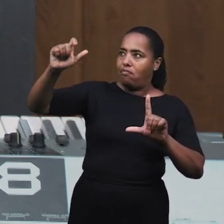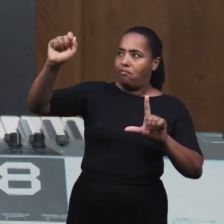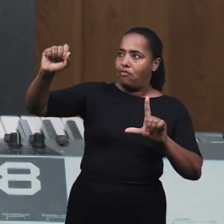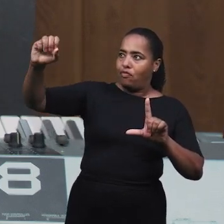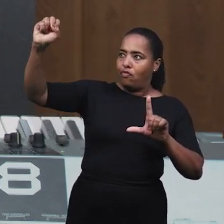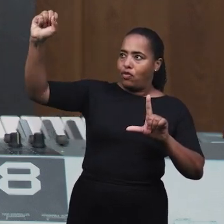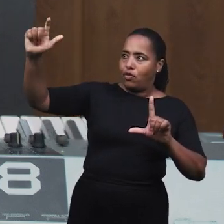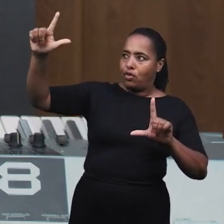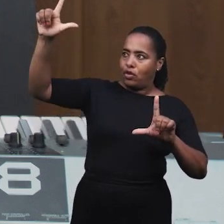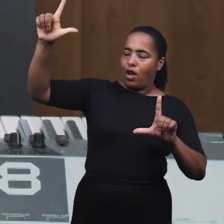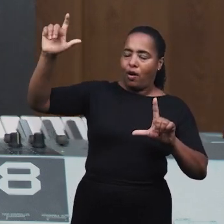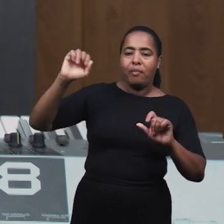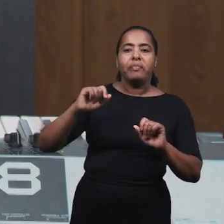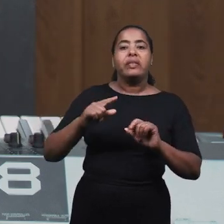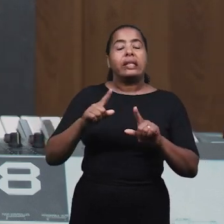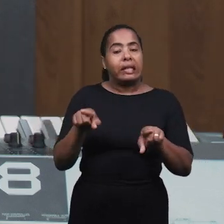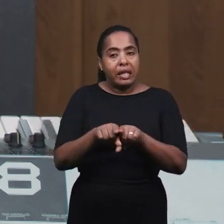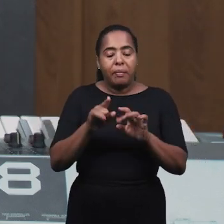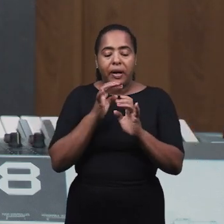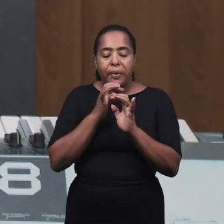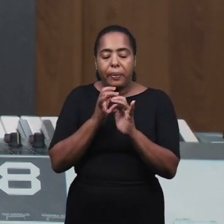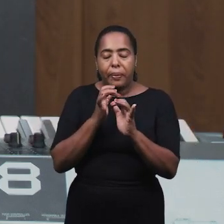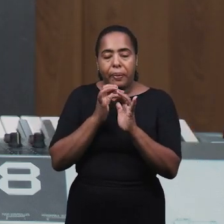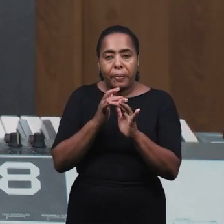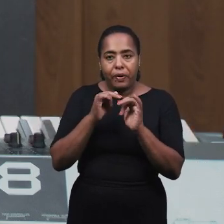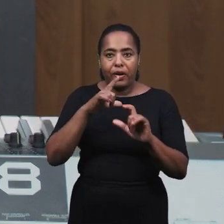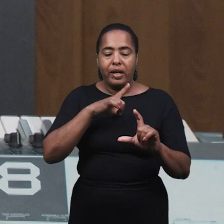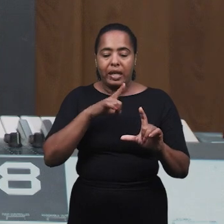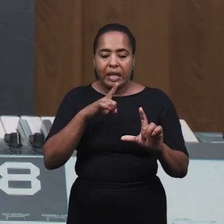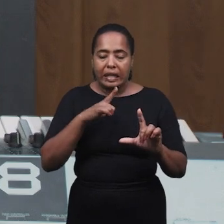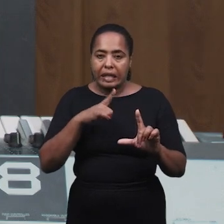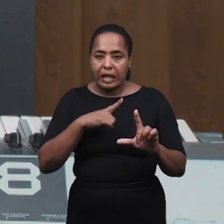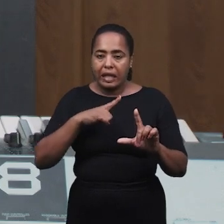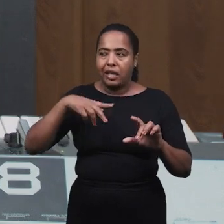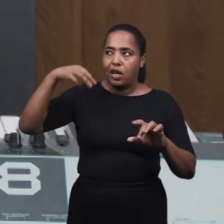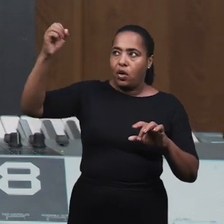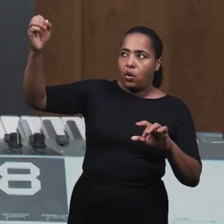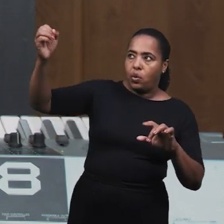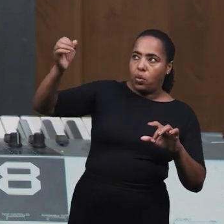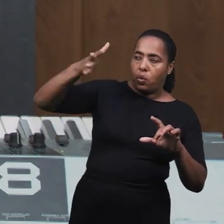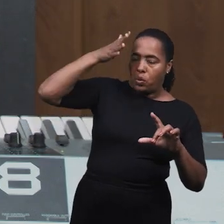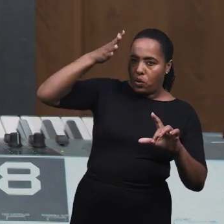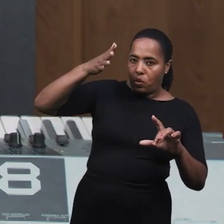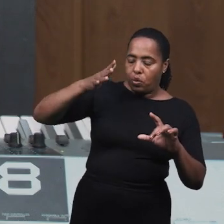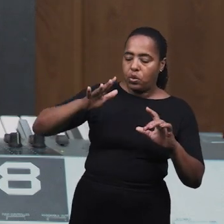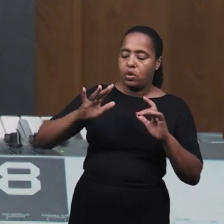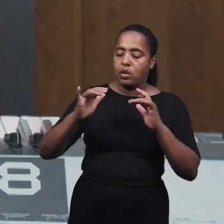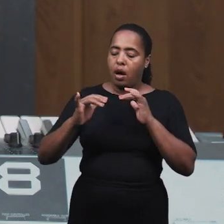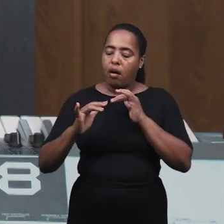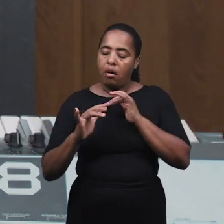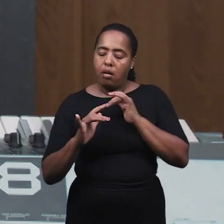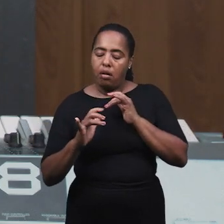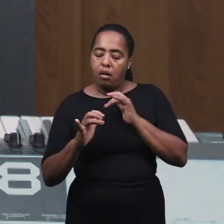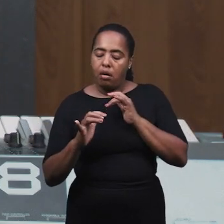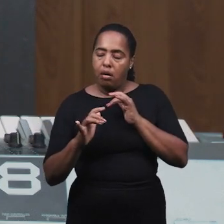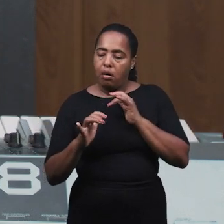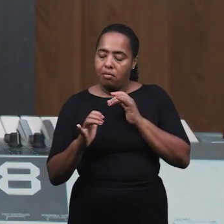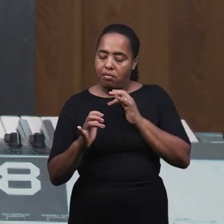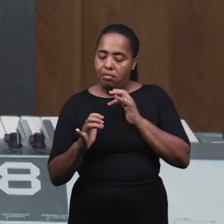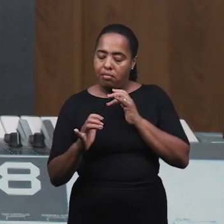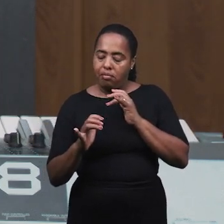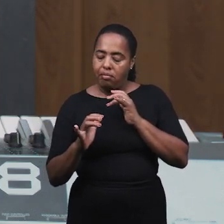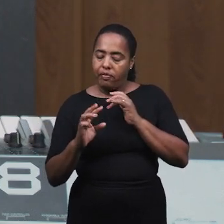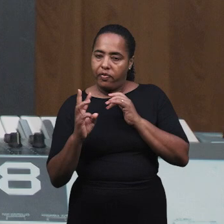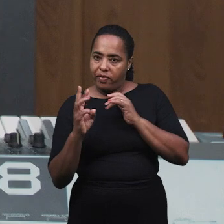est le fa dièse. Et nous avons vu aussi que la flûte, on fait le sol avec les trois